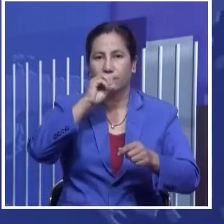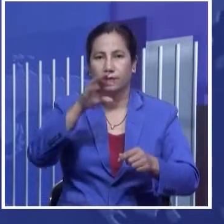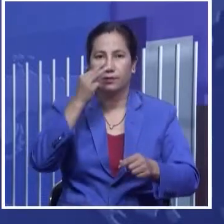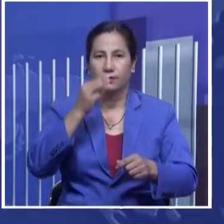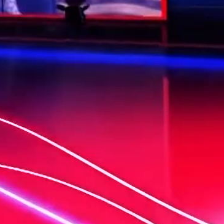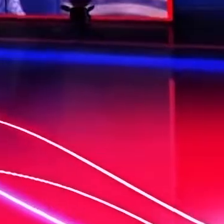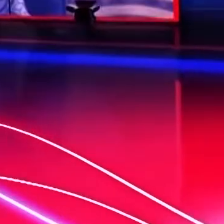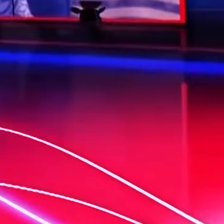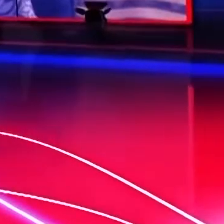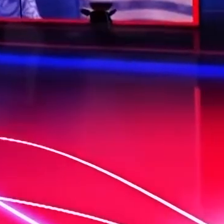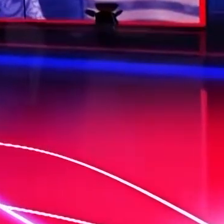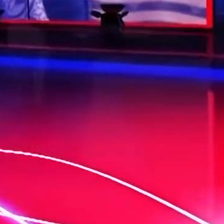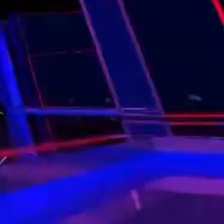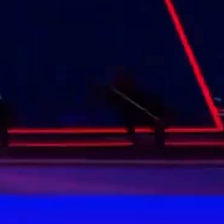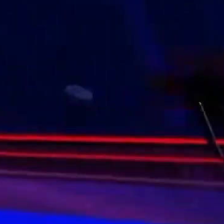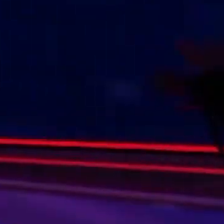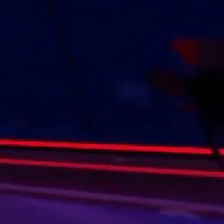आवाजमा।